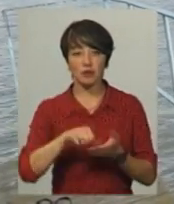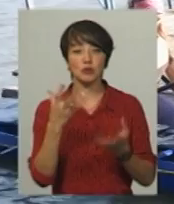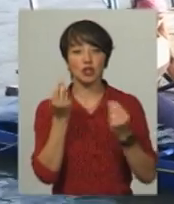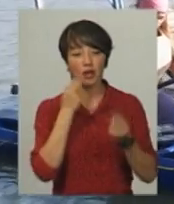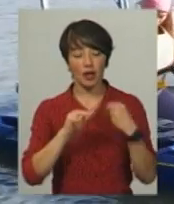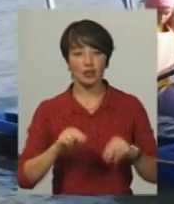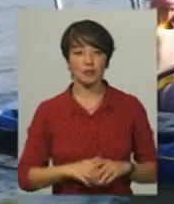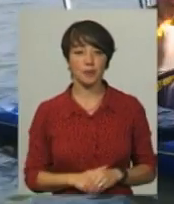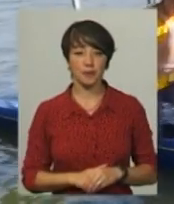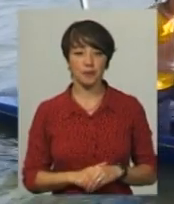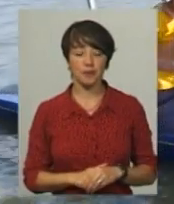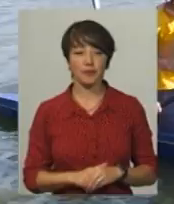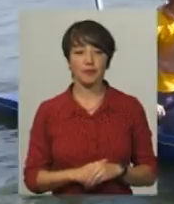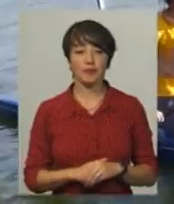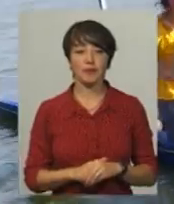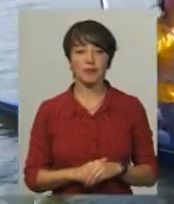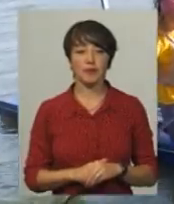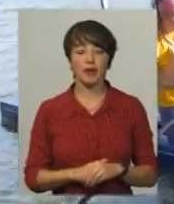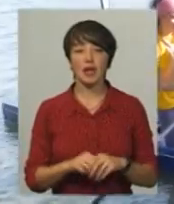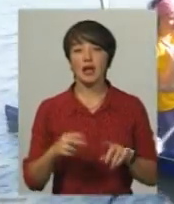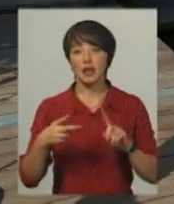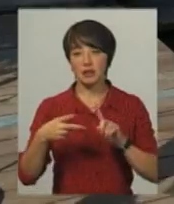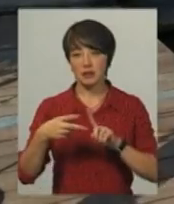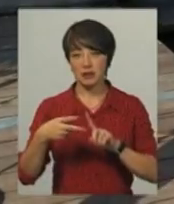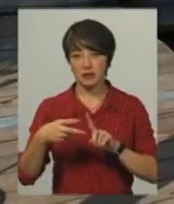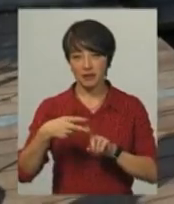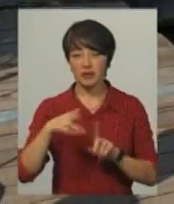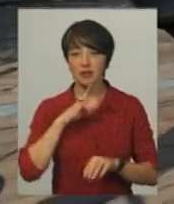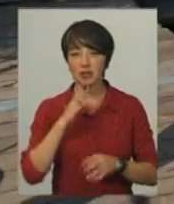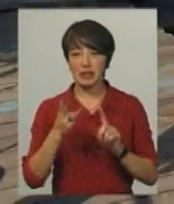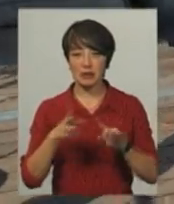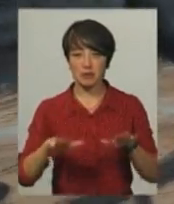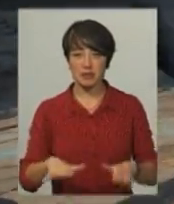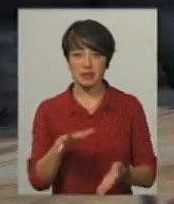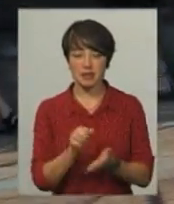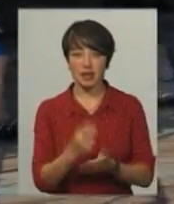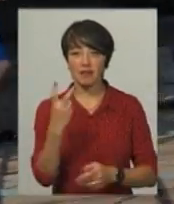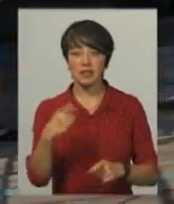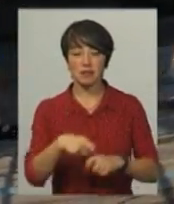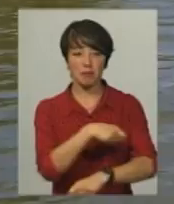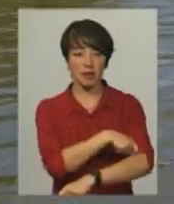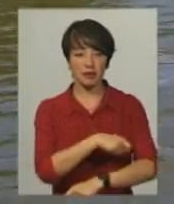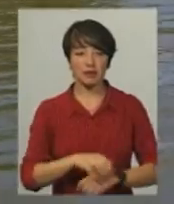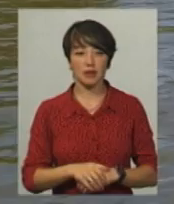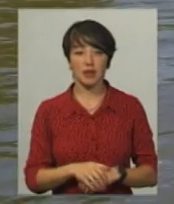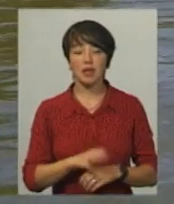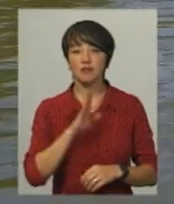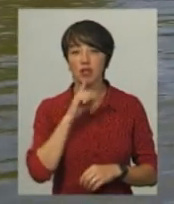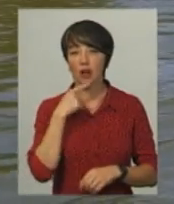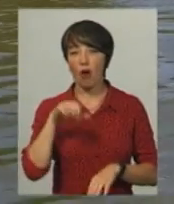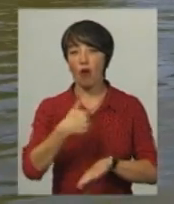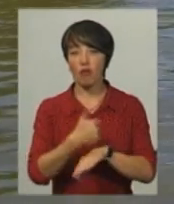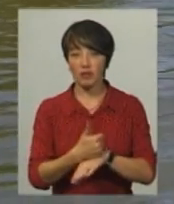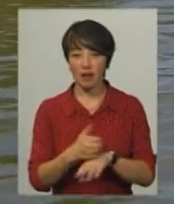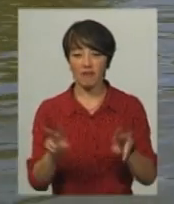краще. Анастасія Губай та Олександра Гайдажі стала бронзовими призерами на дистанції 200 метрів в каної двійці. Дівчата кажуть, головне у цьому